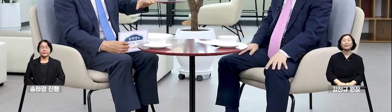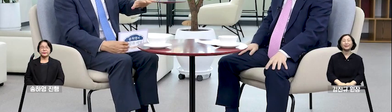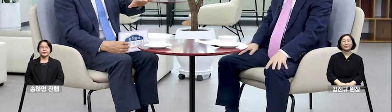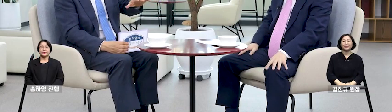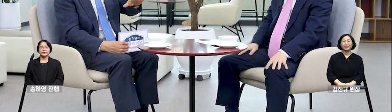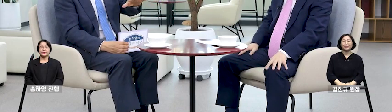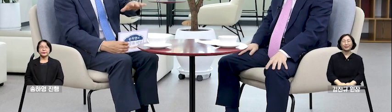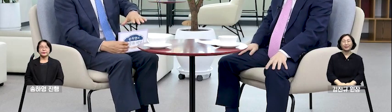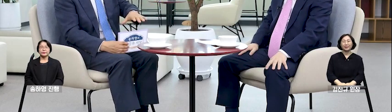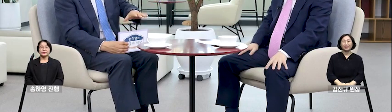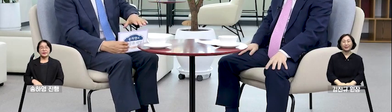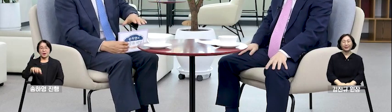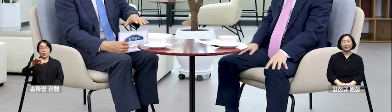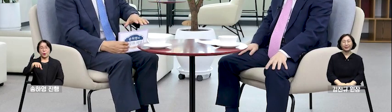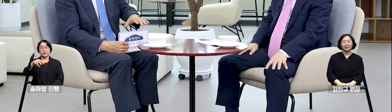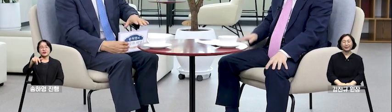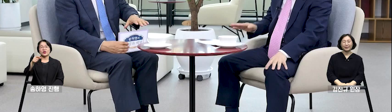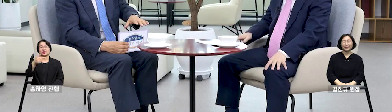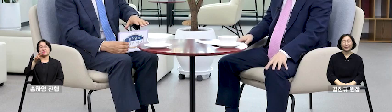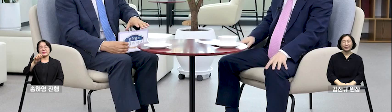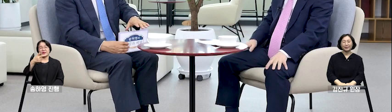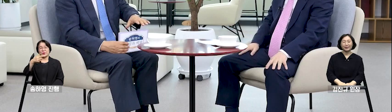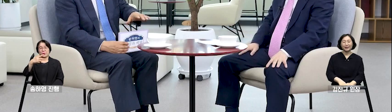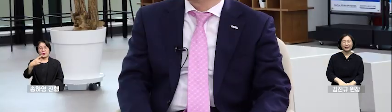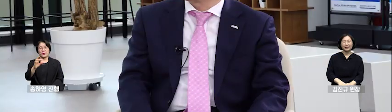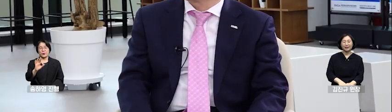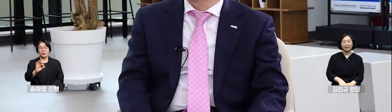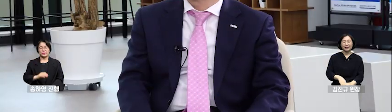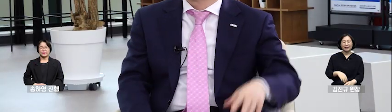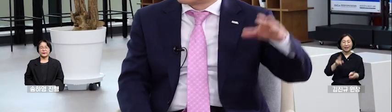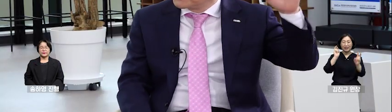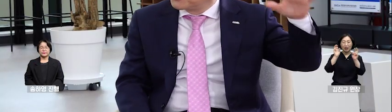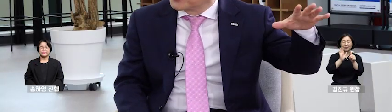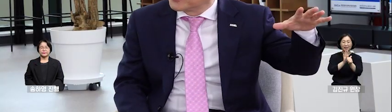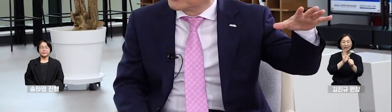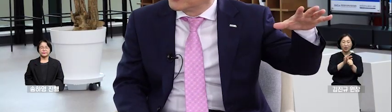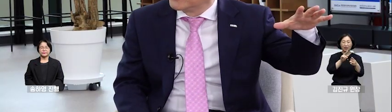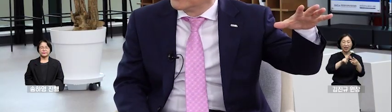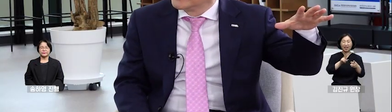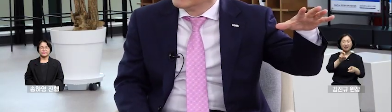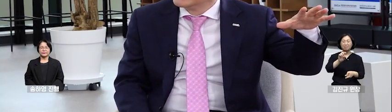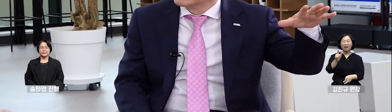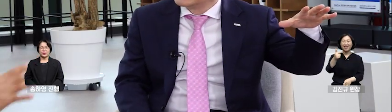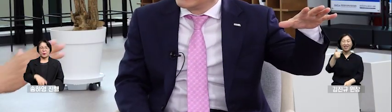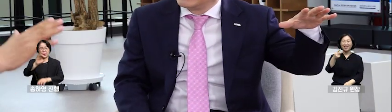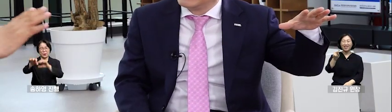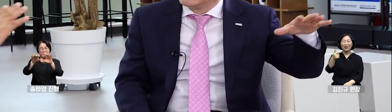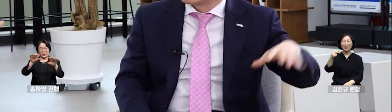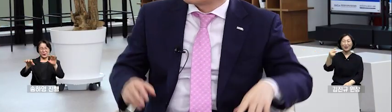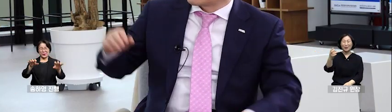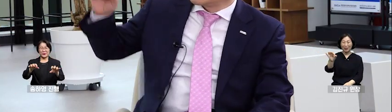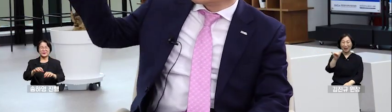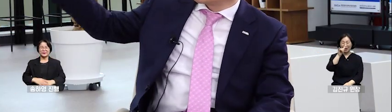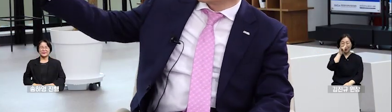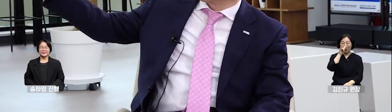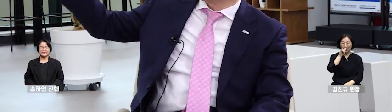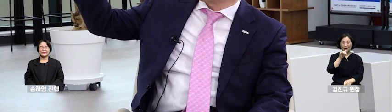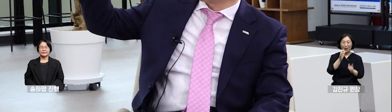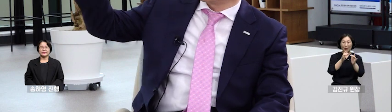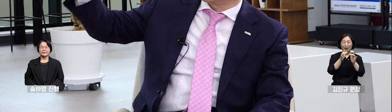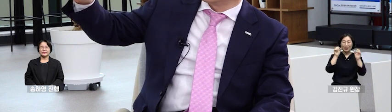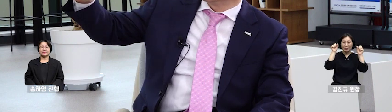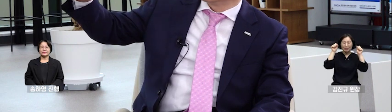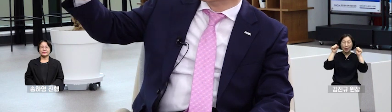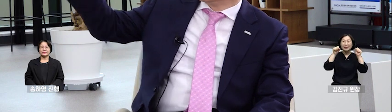그래가지고 여기면 이제 전민동 인데 전민동 이고 아까 기업 좋은 센터 는 만년 뚱 했구요 뭐 여러분들이 지금 배 그러나 이 스포츠